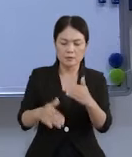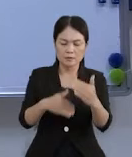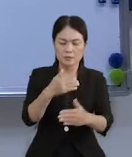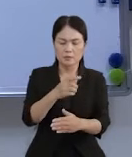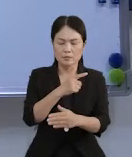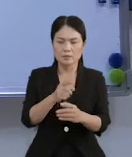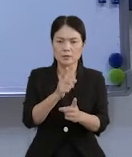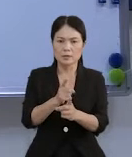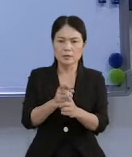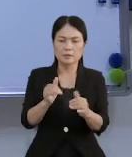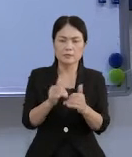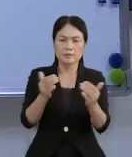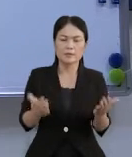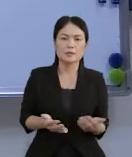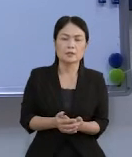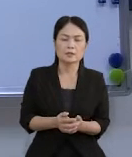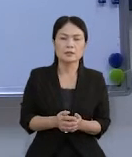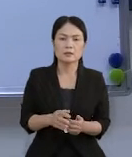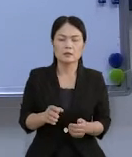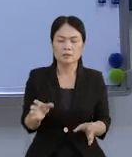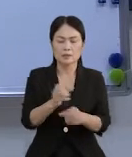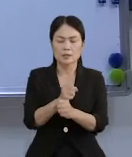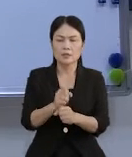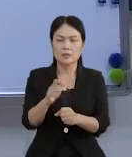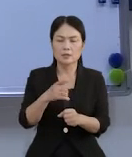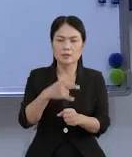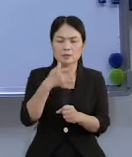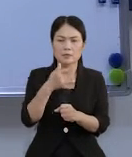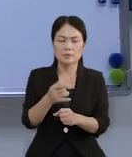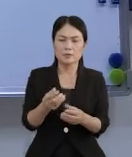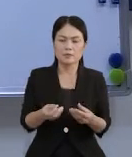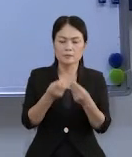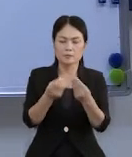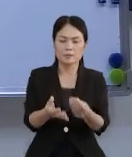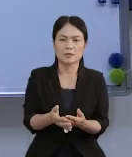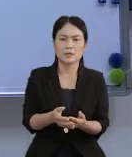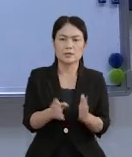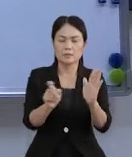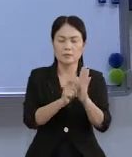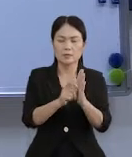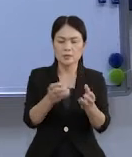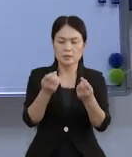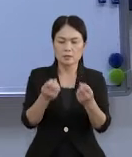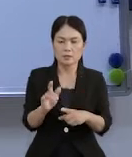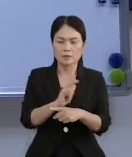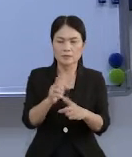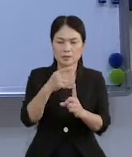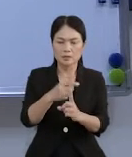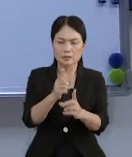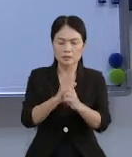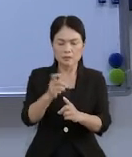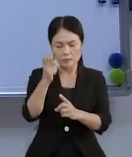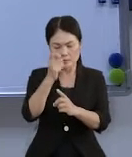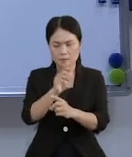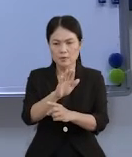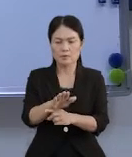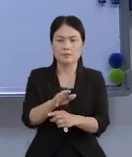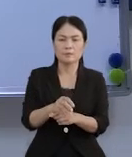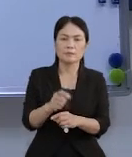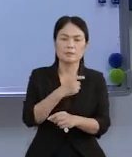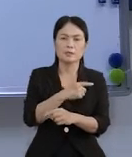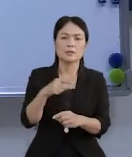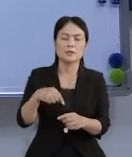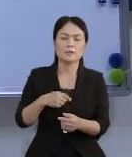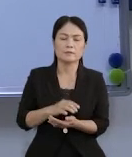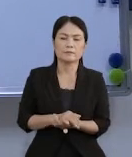tiết ta dương thử thư mệnh, cứ dương dược bổng rạp để kỳ ỏi nút, mốc kẻ nìa bổng màn vị thi bộ tam ca kích rồi bỏ